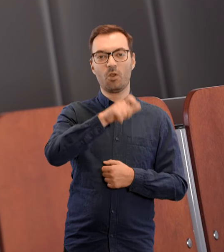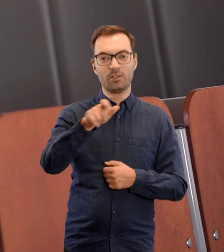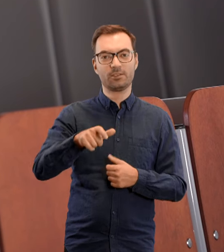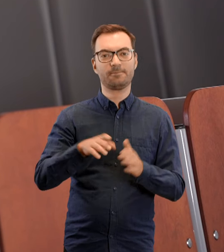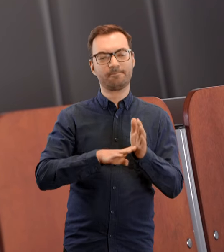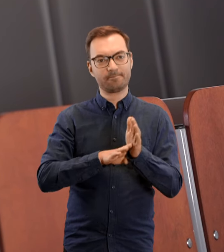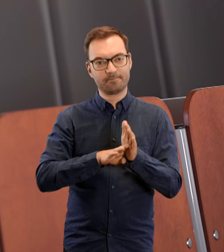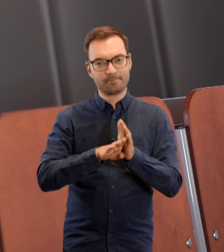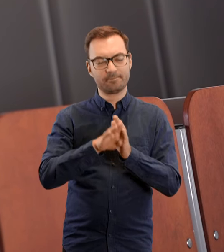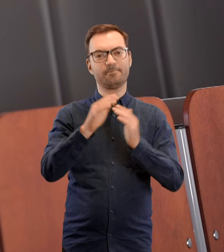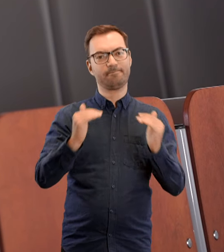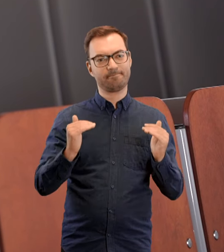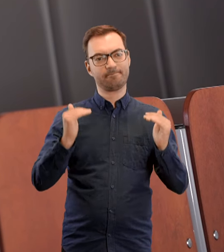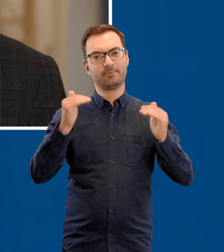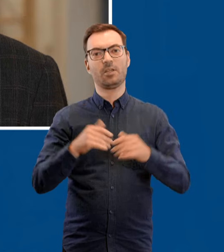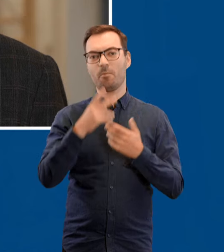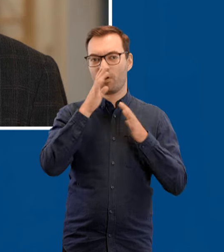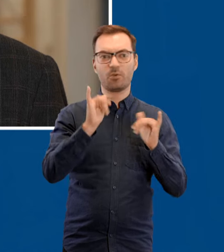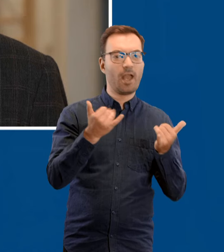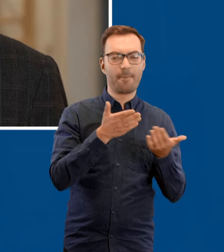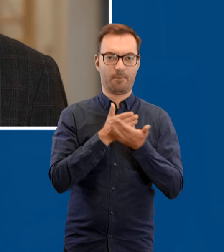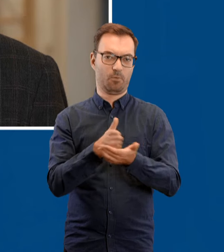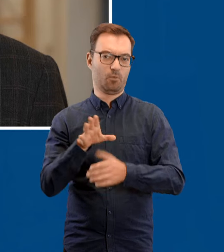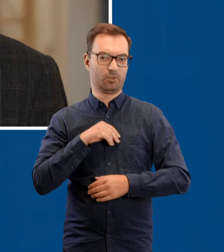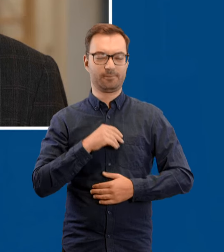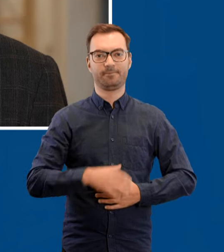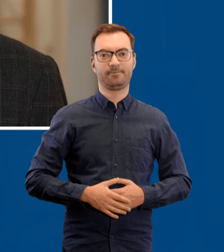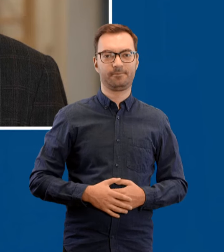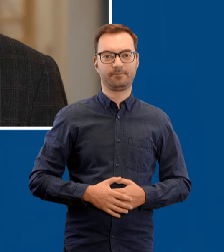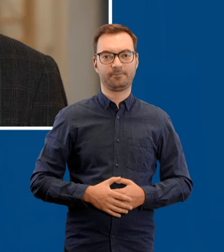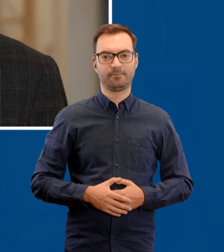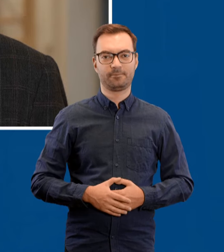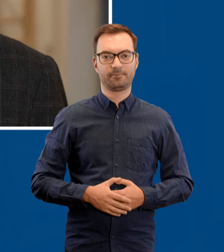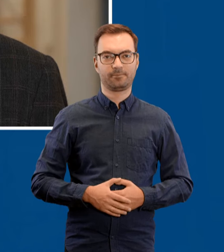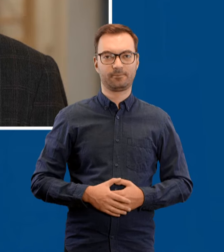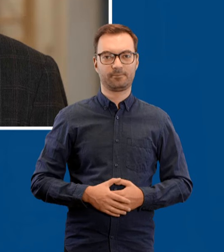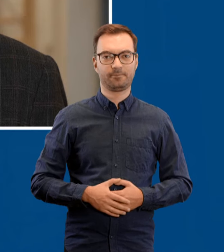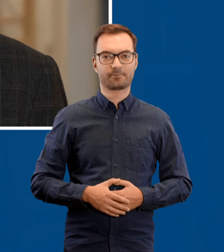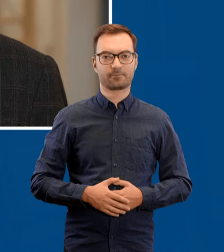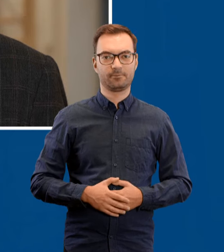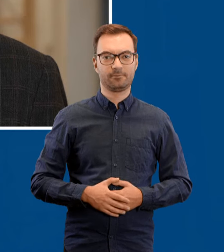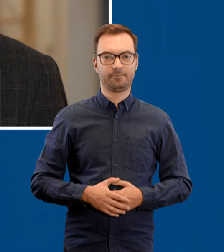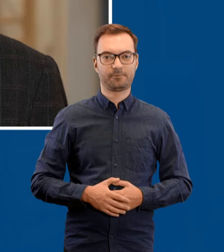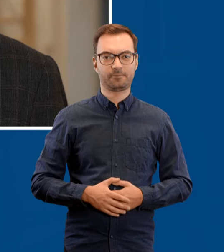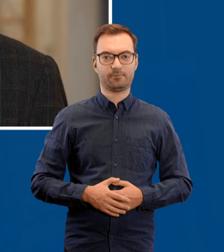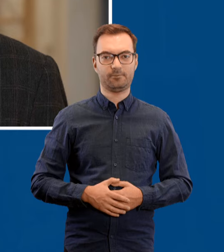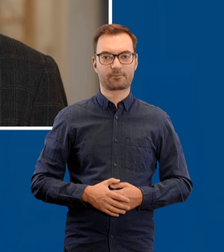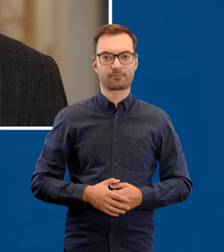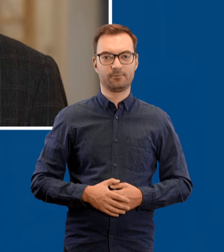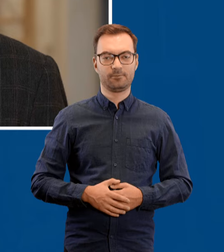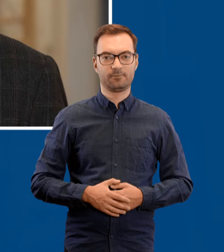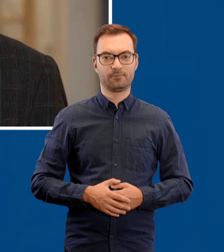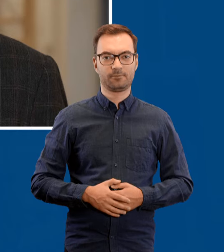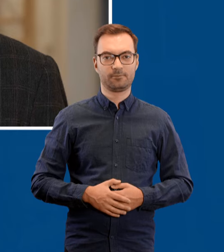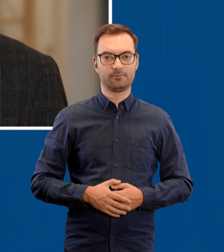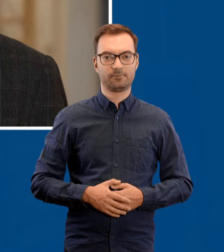kształcenia oraz wskazuje drogę pomocy. Mówi magister Janusz Zachara, kierownik Studium Wychowania Fizycznego